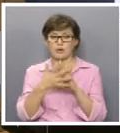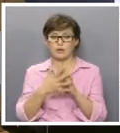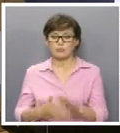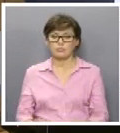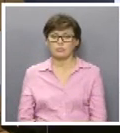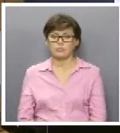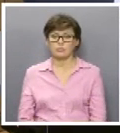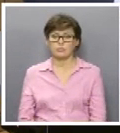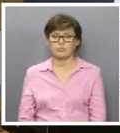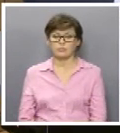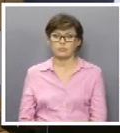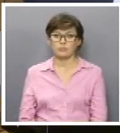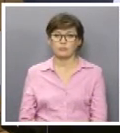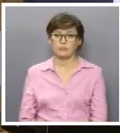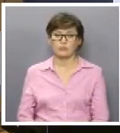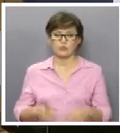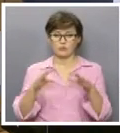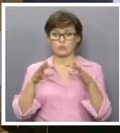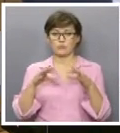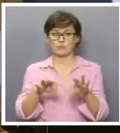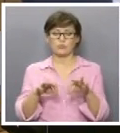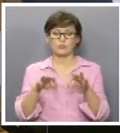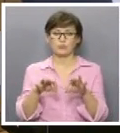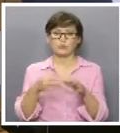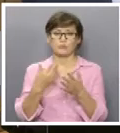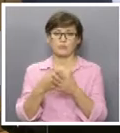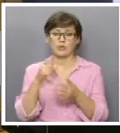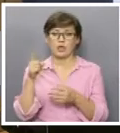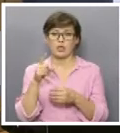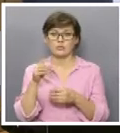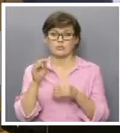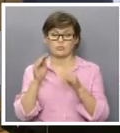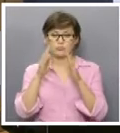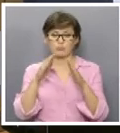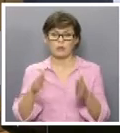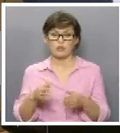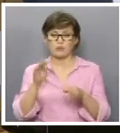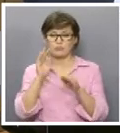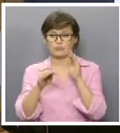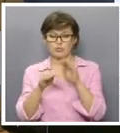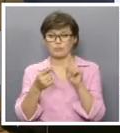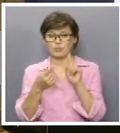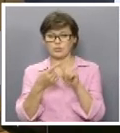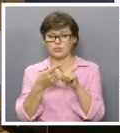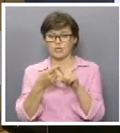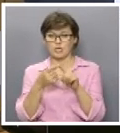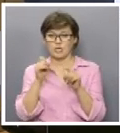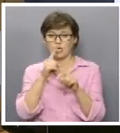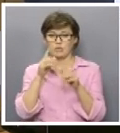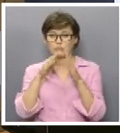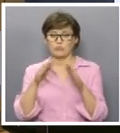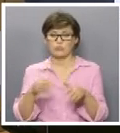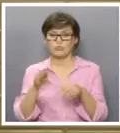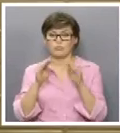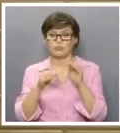айтып кеткен. Көлікке газ баллон құрылғысын орнату біріншіден газ баллон құрылғысының